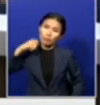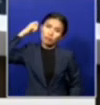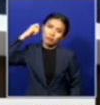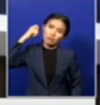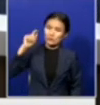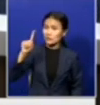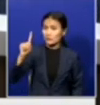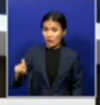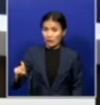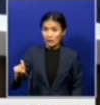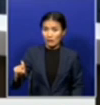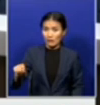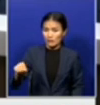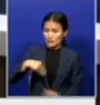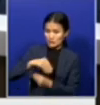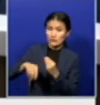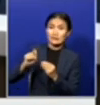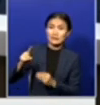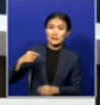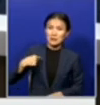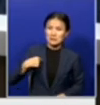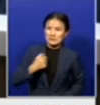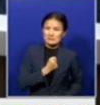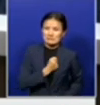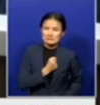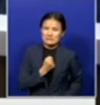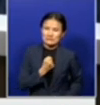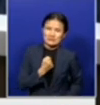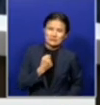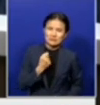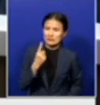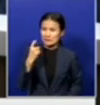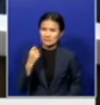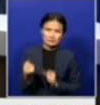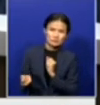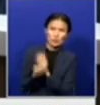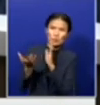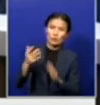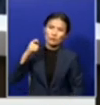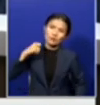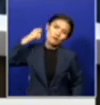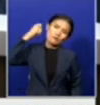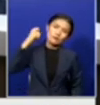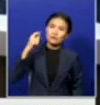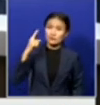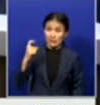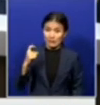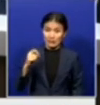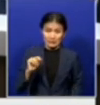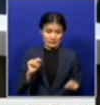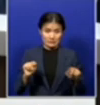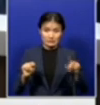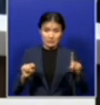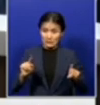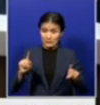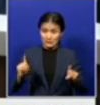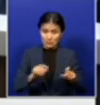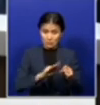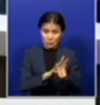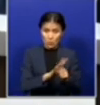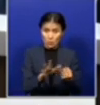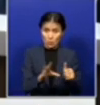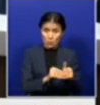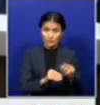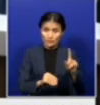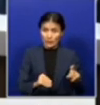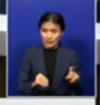เนี่ยไม่ได้แตกต่างกันเลยต้นทุนทางเศรษฐกิจจำนวนมหาศาลที่เราต้องเสียไป